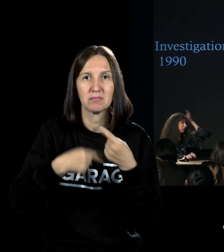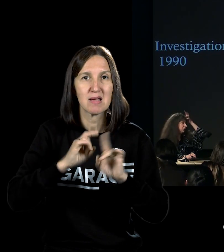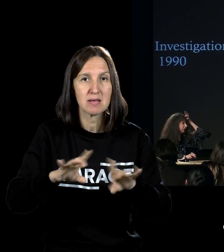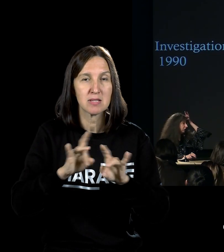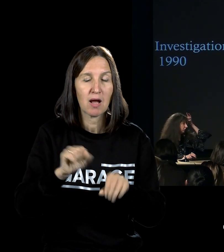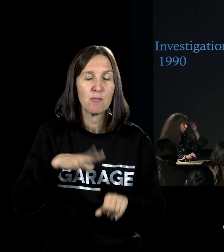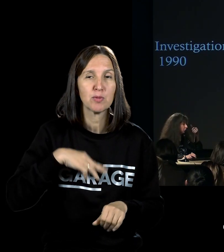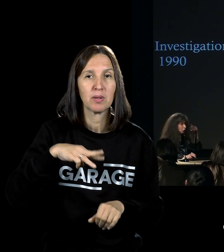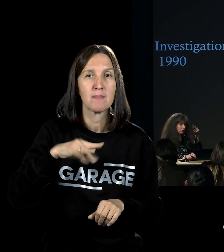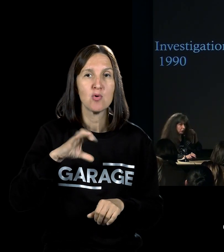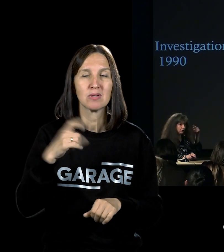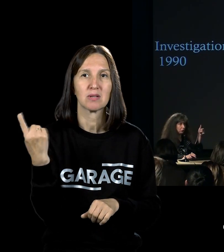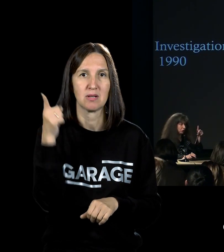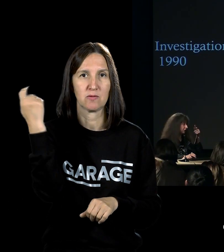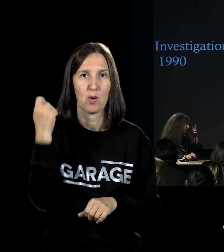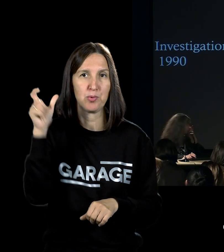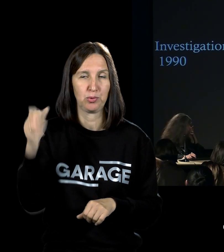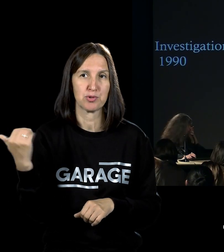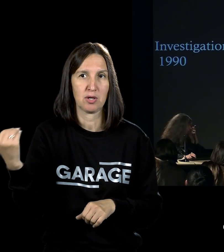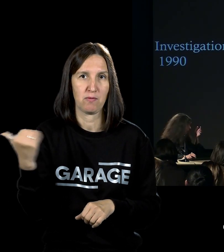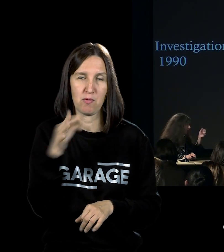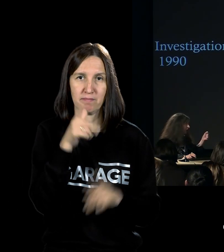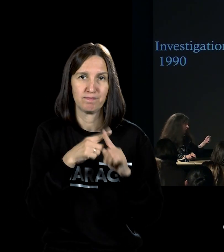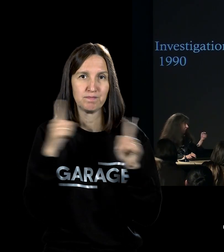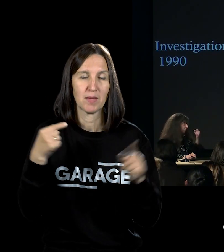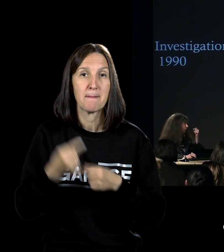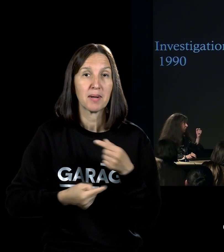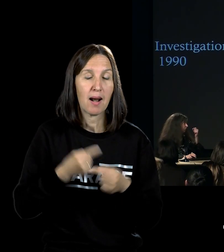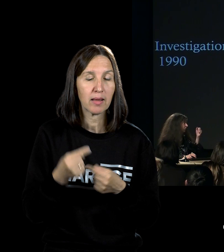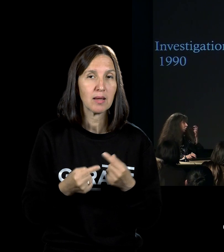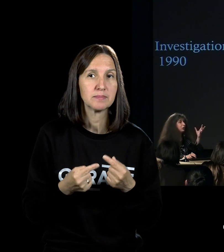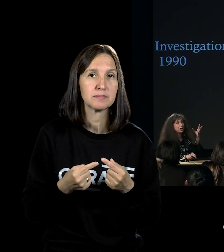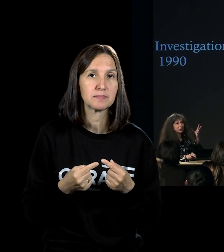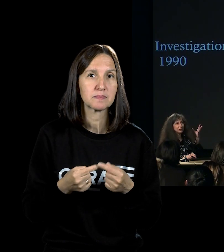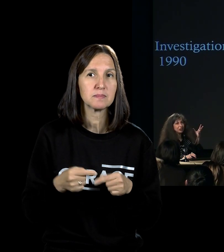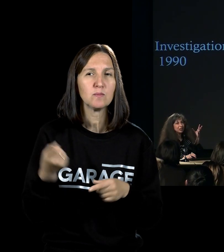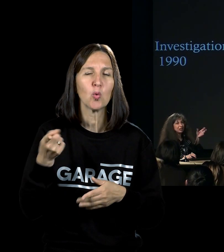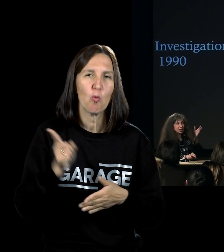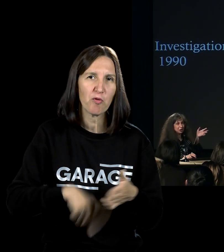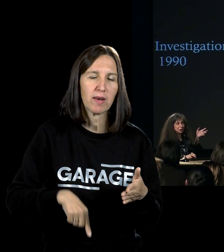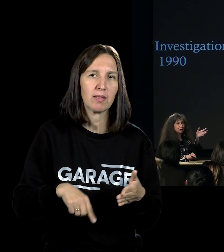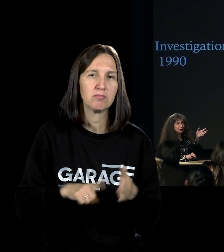Моррис может быть единственным из художников своего поколения, который так как бы уверенно